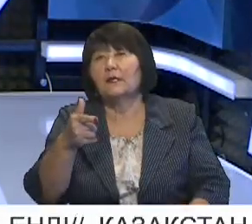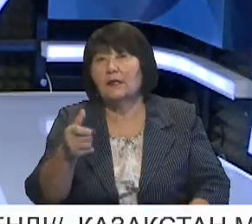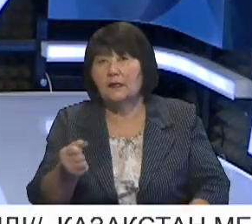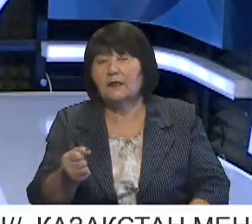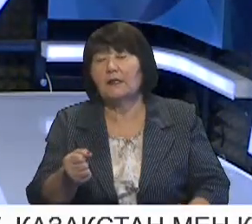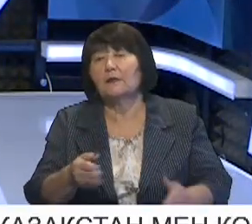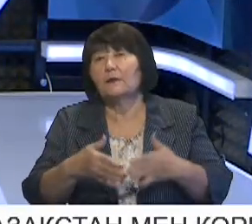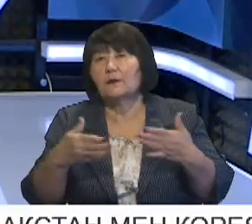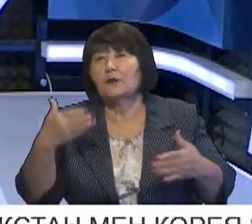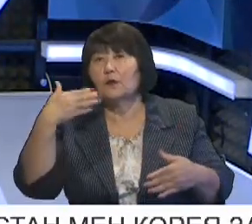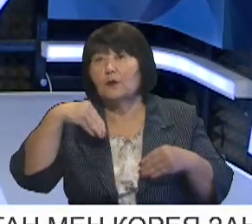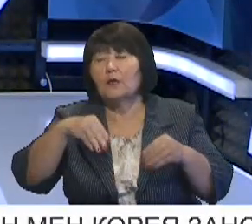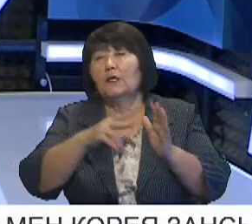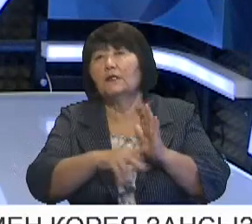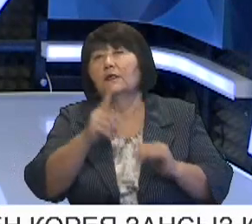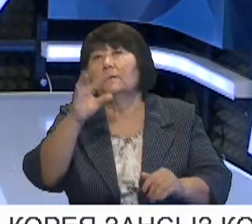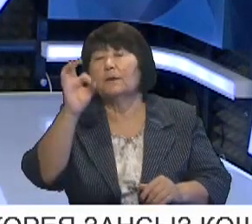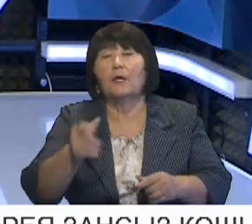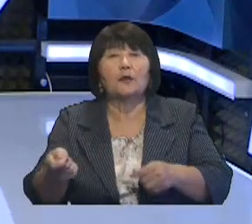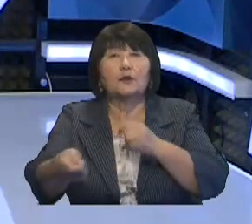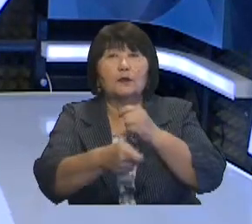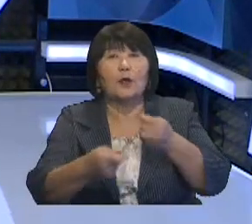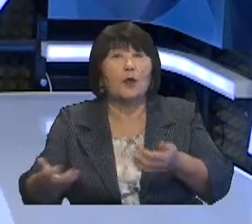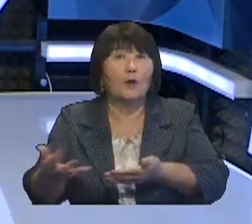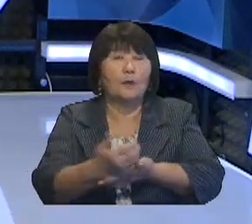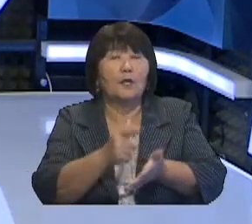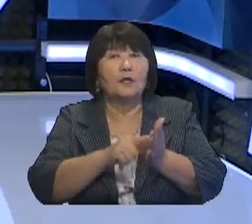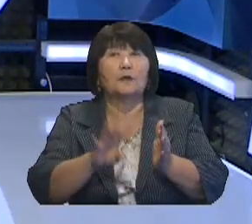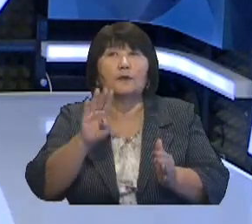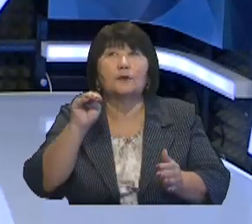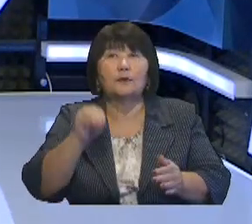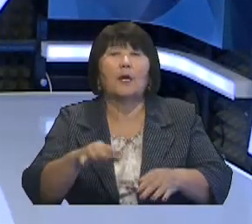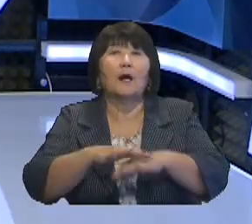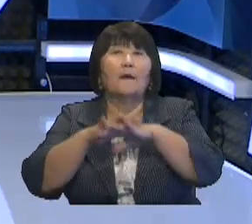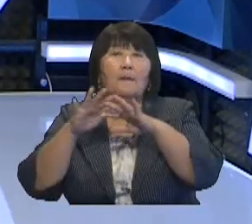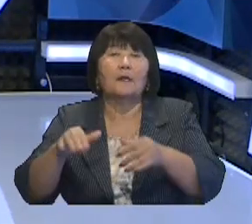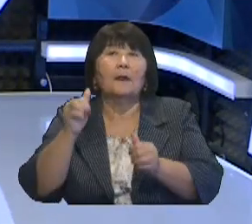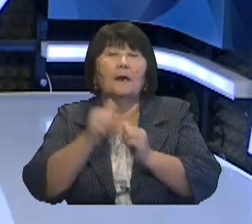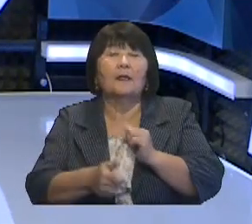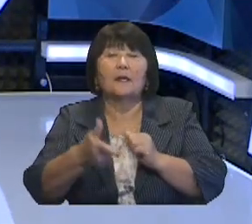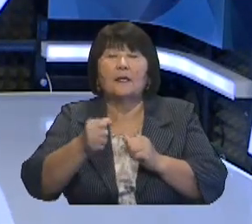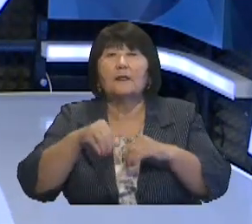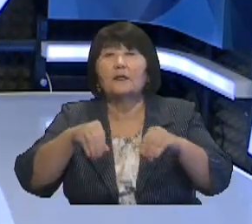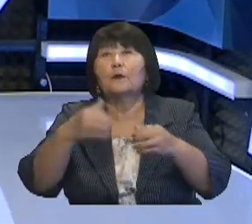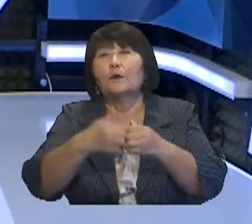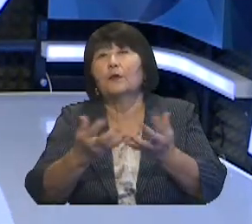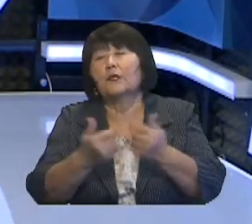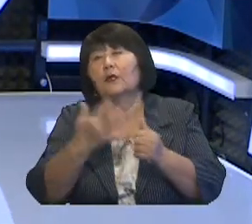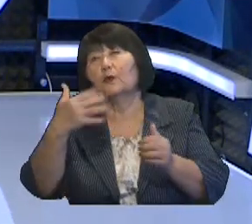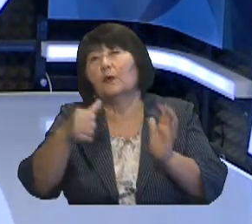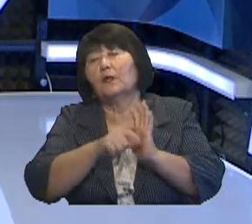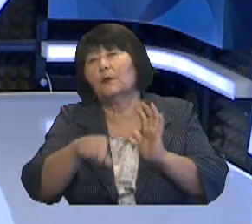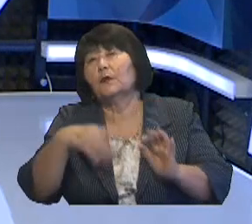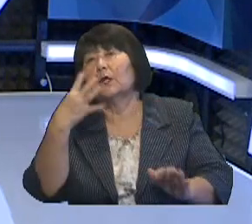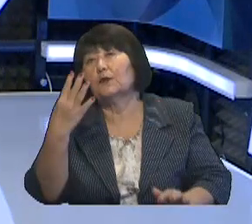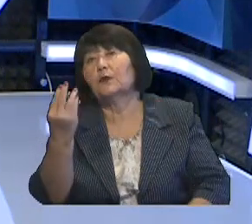85 мыңнан астам гектар күріштің 81% орылып, 74 мың гектары бастырылды. Егілген әр гектардан орташа есеппен